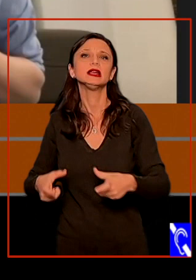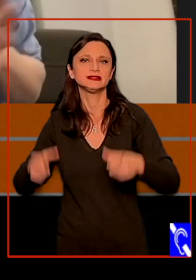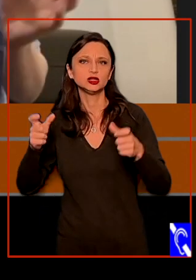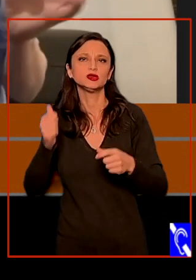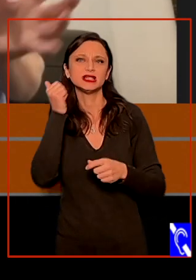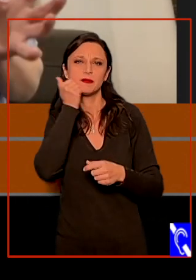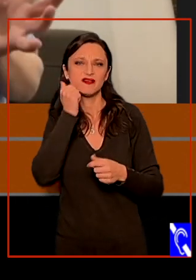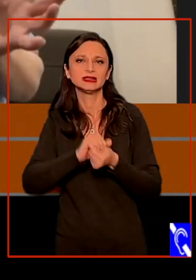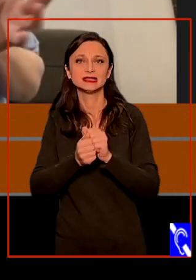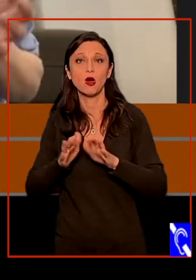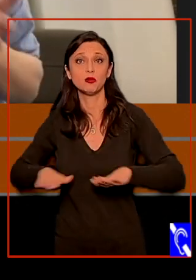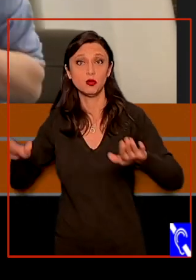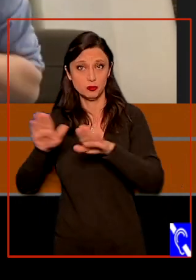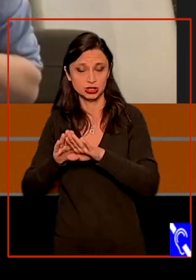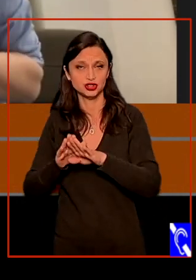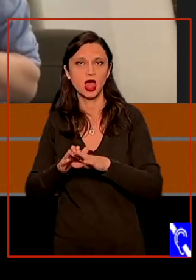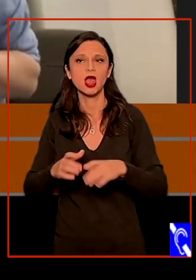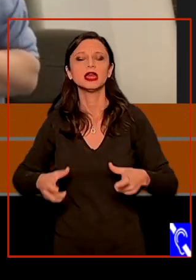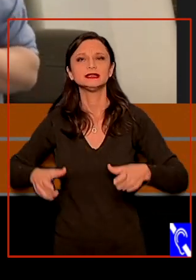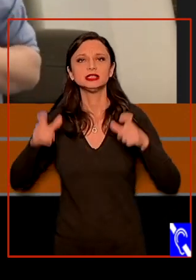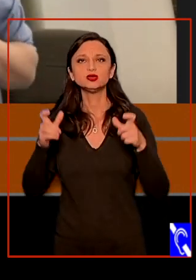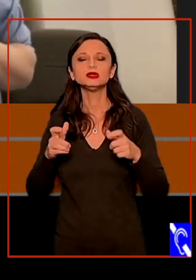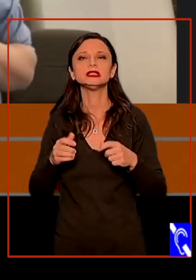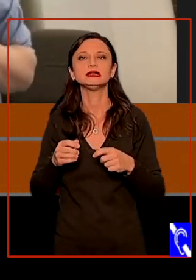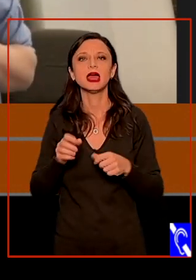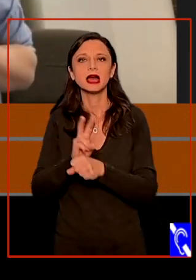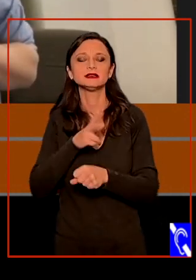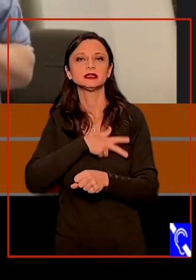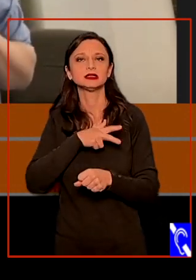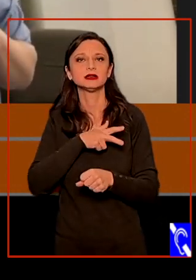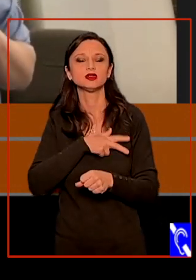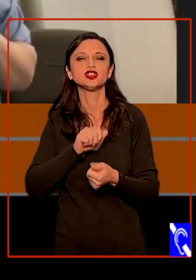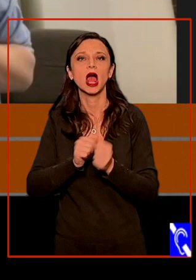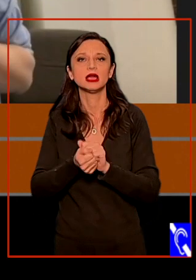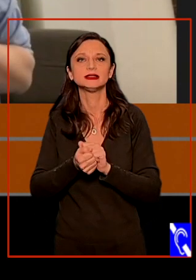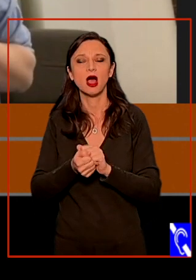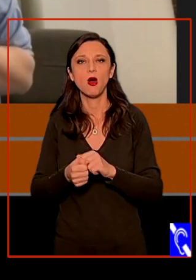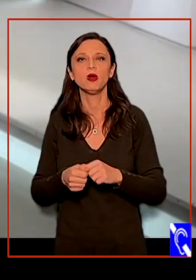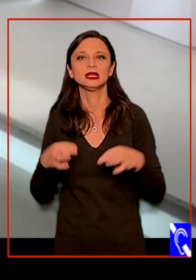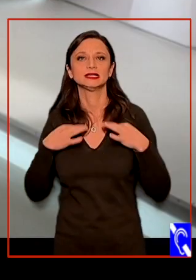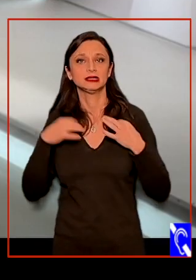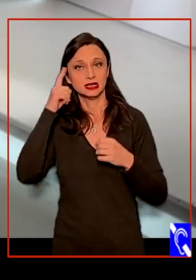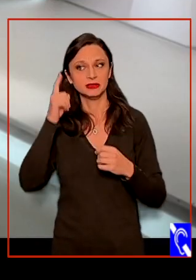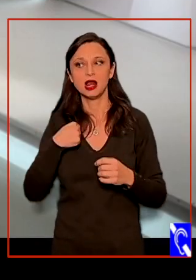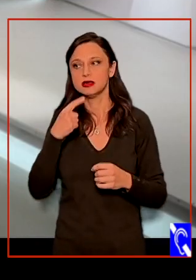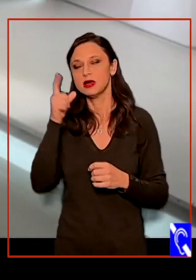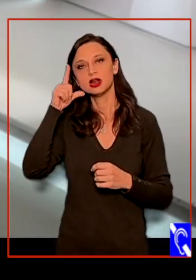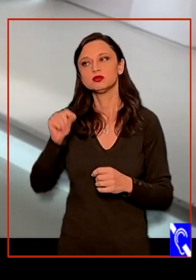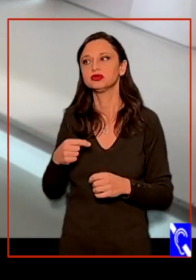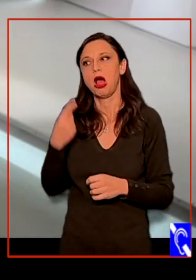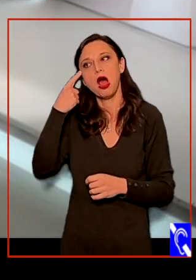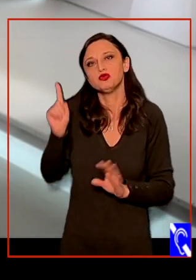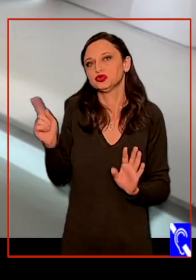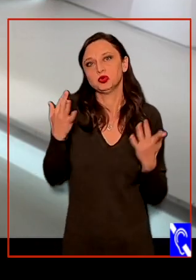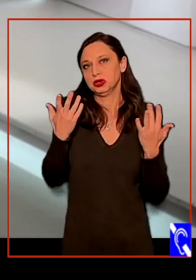publice, de sănătate mentală sau de asistență socială s-au confruntat, spun că nu știu, nu cunosc. Apoi sunt întrebați